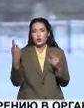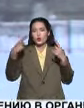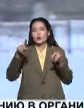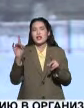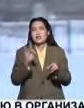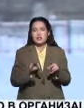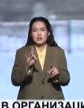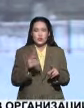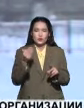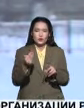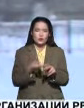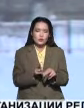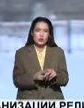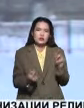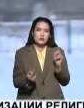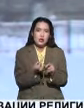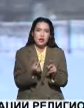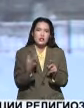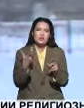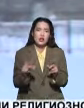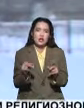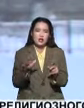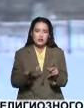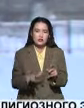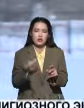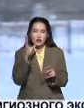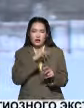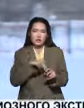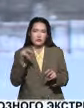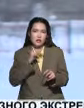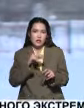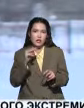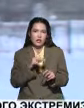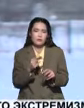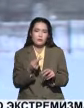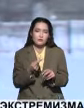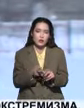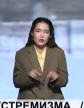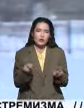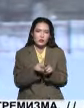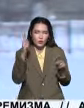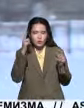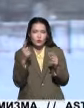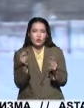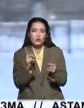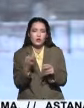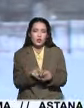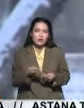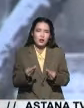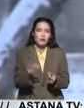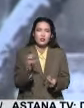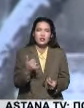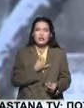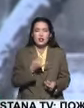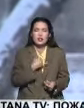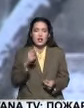республик, ну, соседних республик, где избыток рабочей силы. И поэтому я думаю, что это очень влияет на нашу экономику.